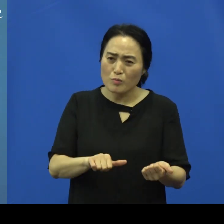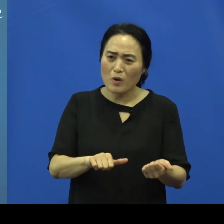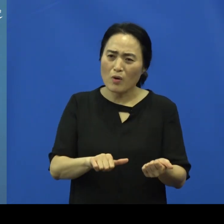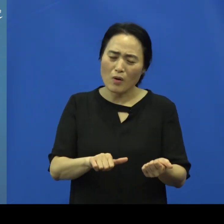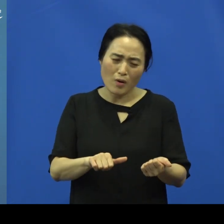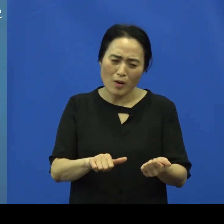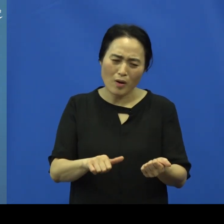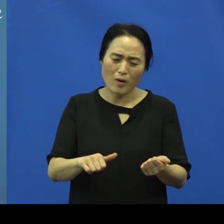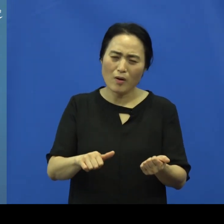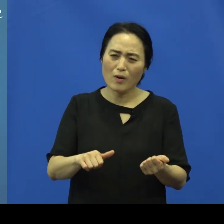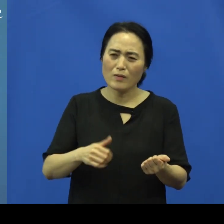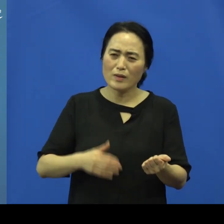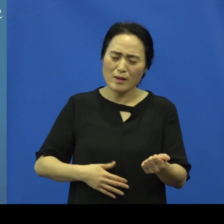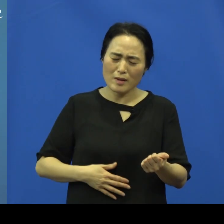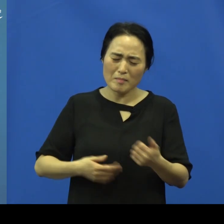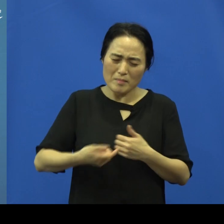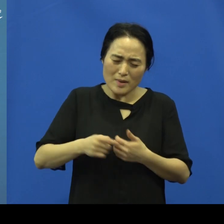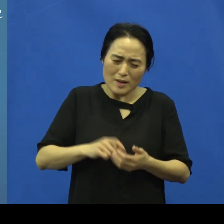포기할 수가 없는.